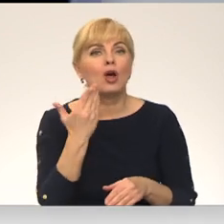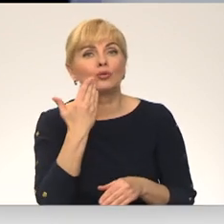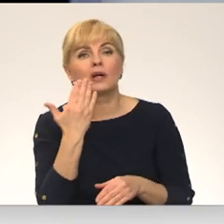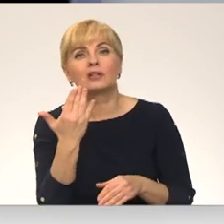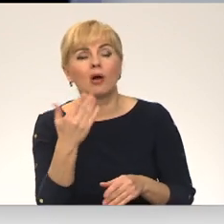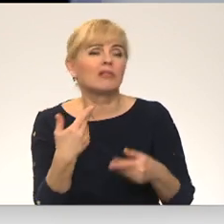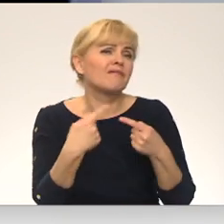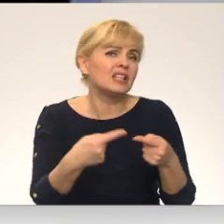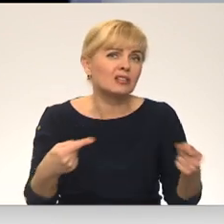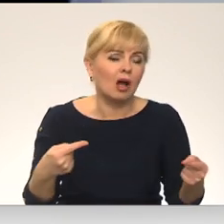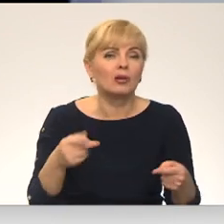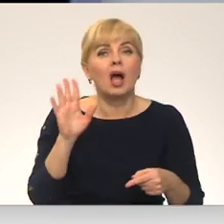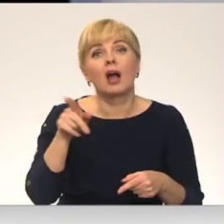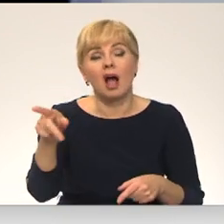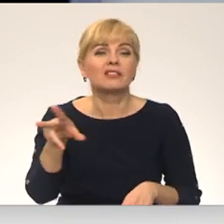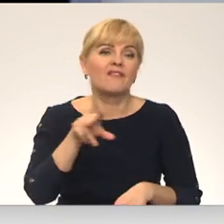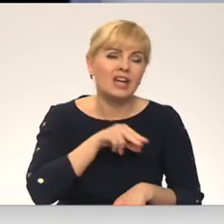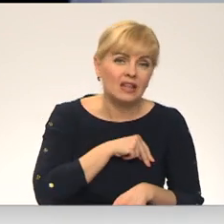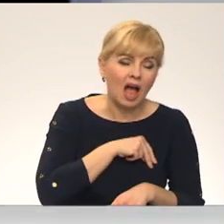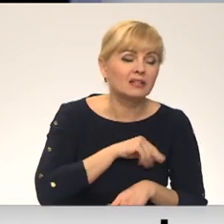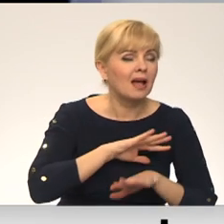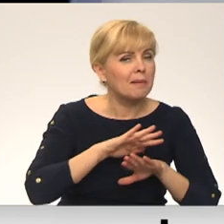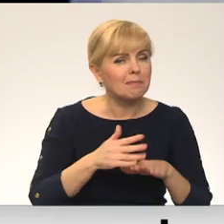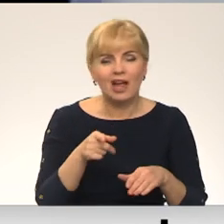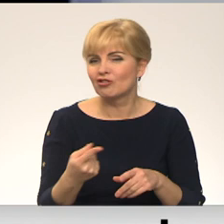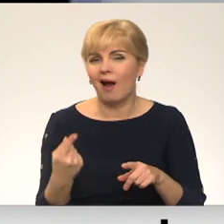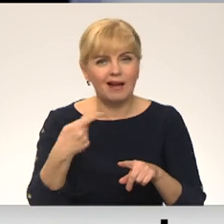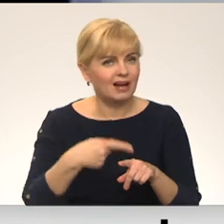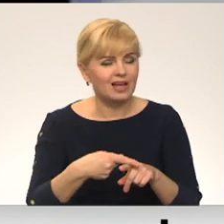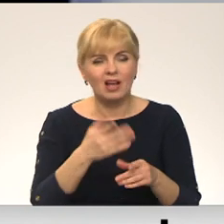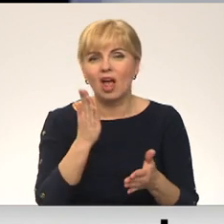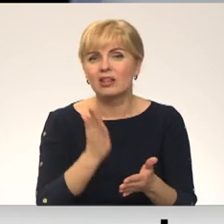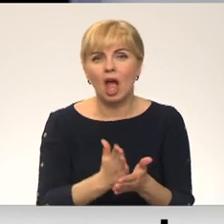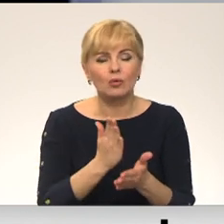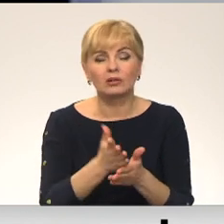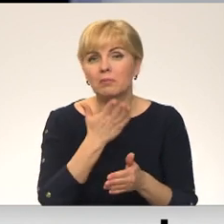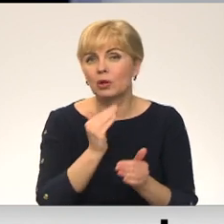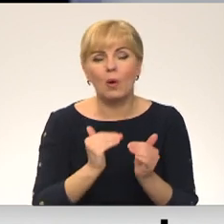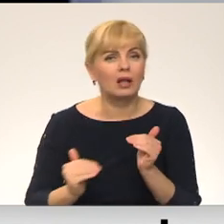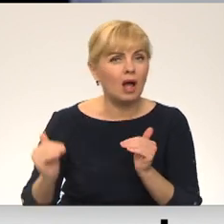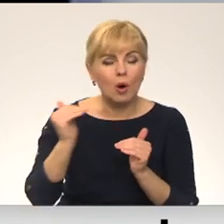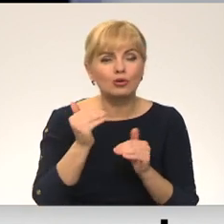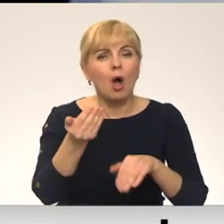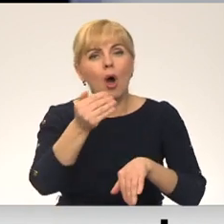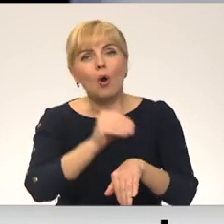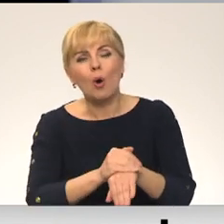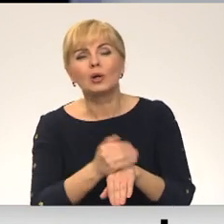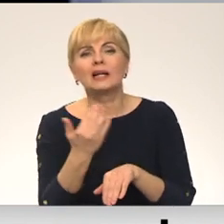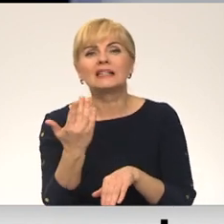arī sādus un gan jau kāds vinnēs. Ja? Bet šajā reizē tā nenoteiktība ir tik augsta, ka konkrētiem cipariem tiešām